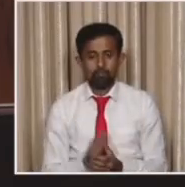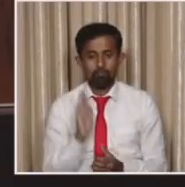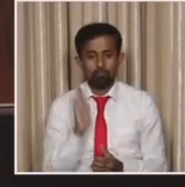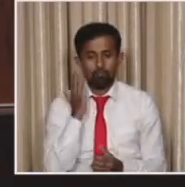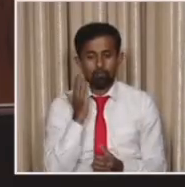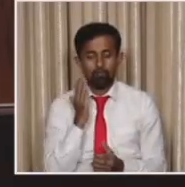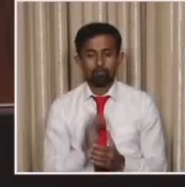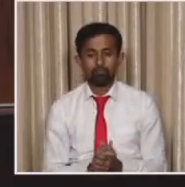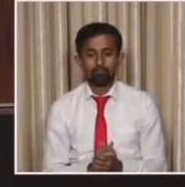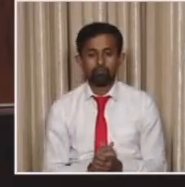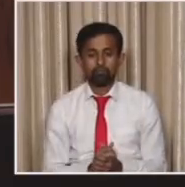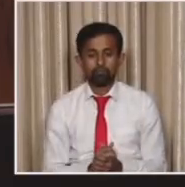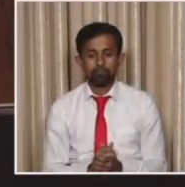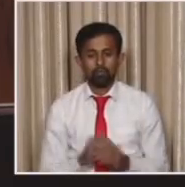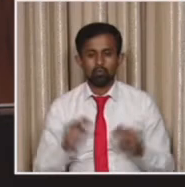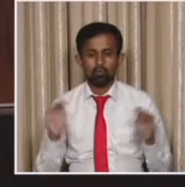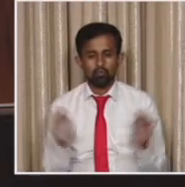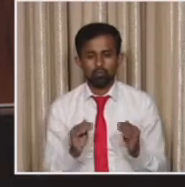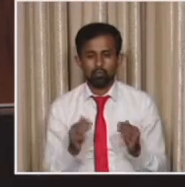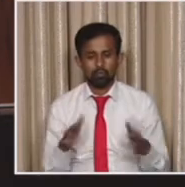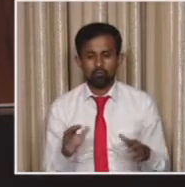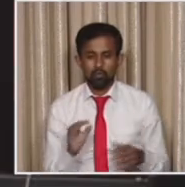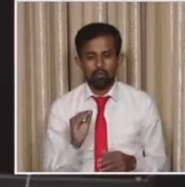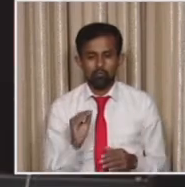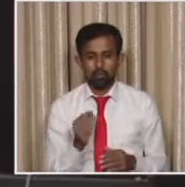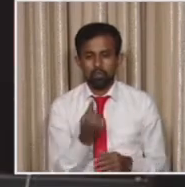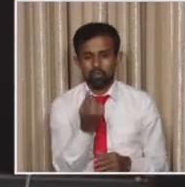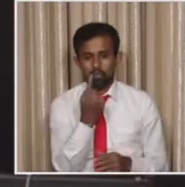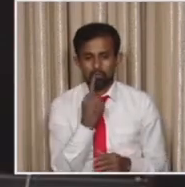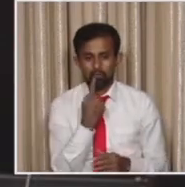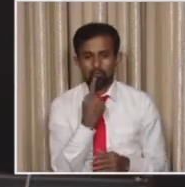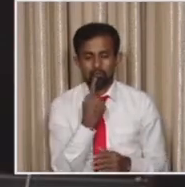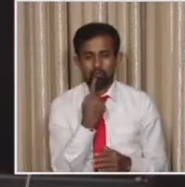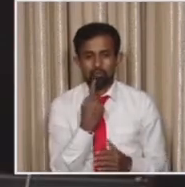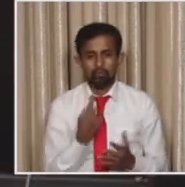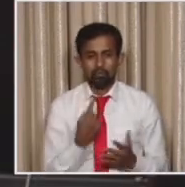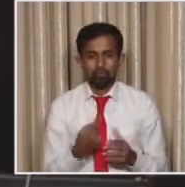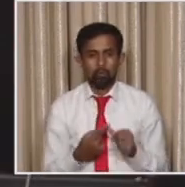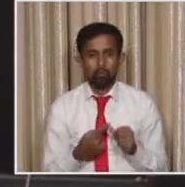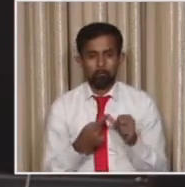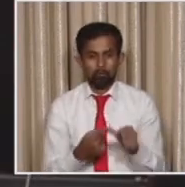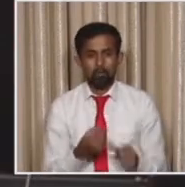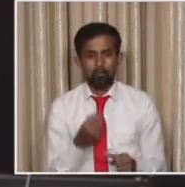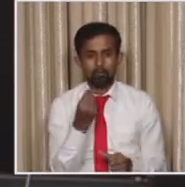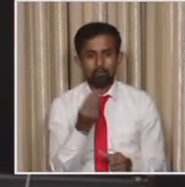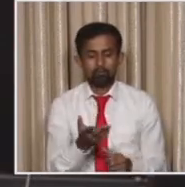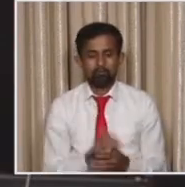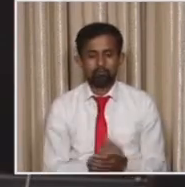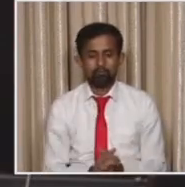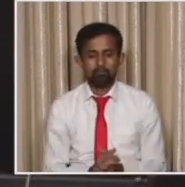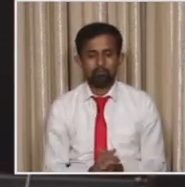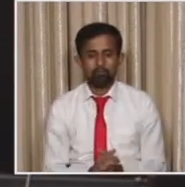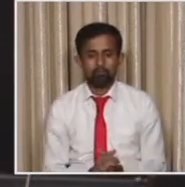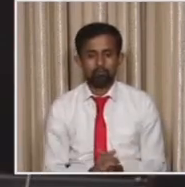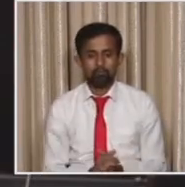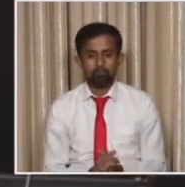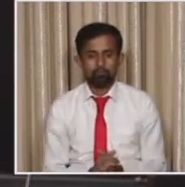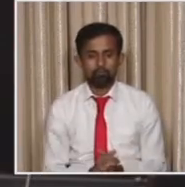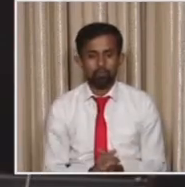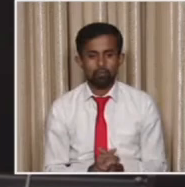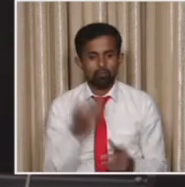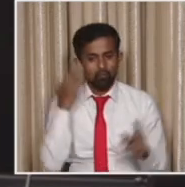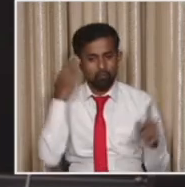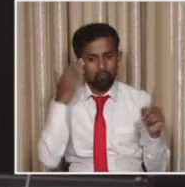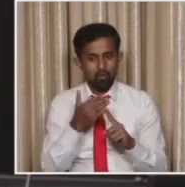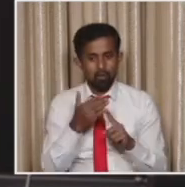wisesing memikirin ngawasan kerana ngekia buka arna walta pilitru sapela, wisesing me pilih